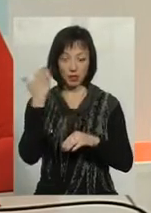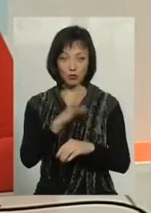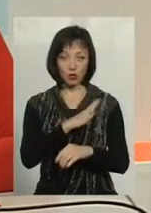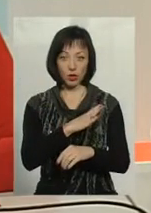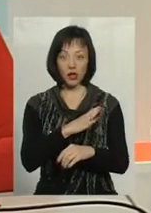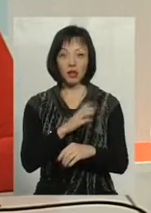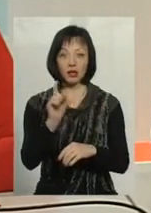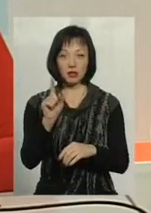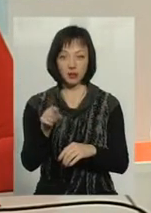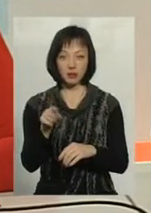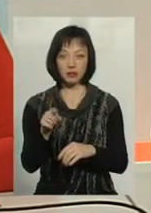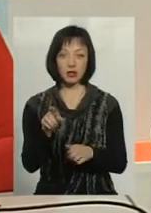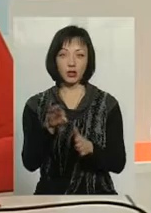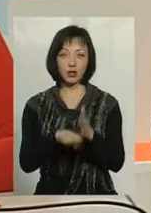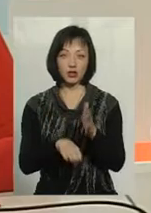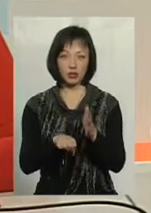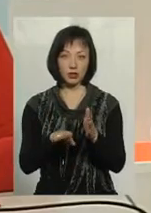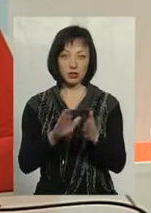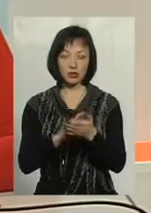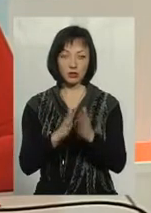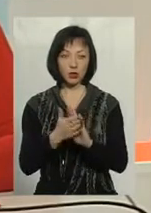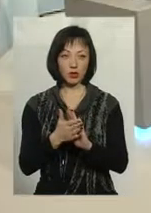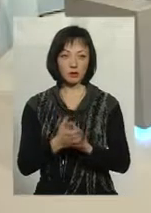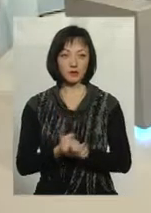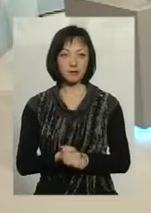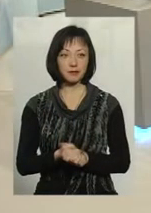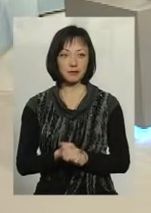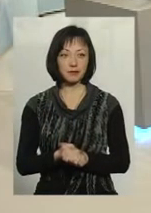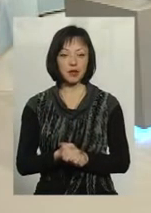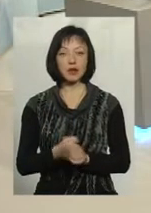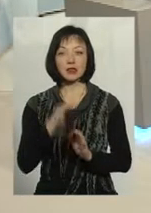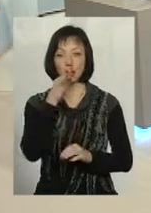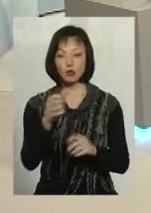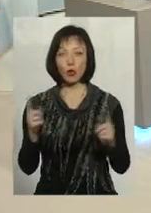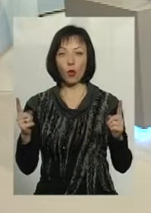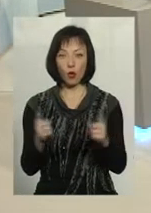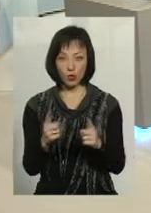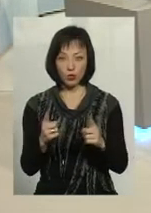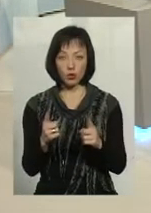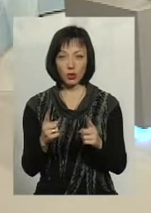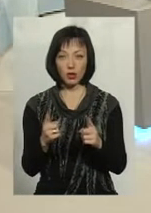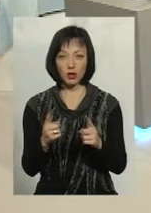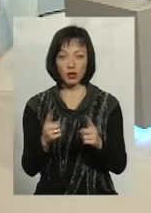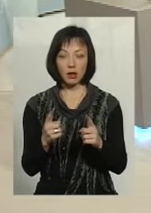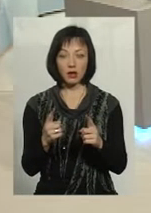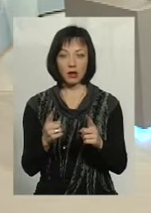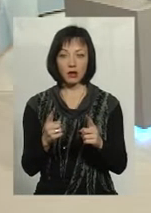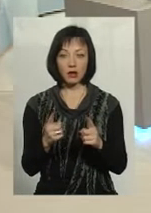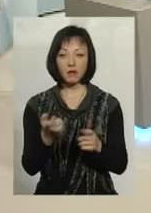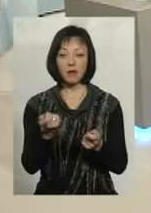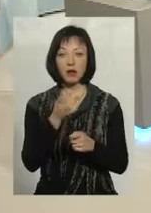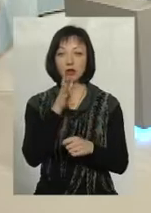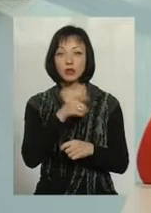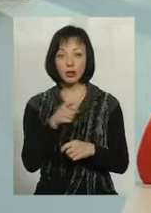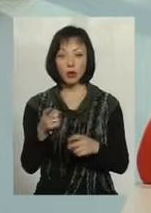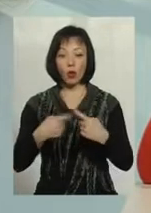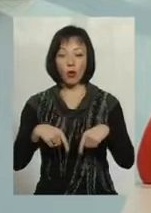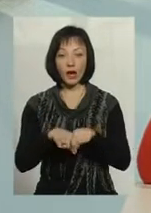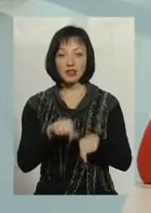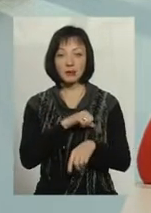порівнянні з 2015 роком у 7 разів зросли надходження до їх бюджетів. У наступному буде ще більше. Обласна влада закликає